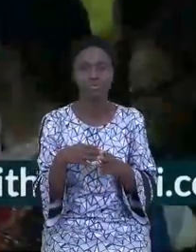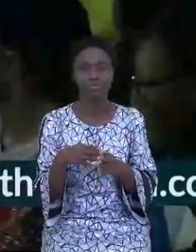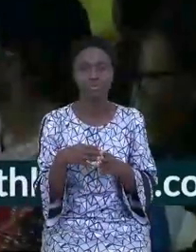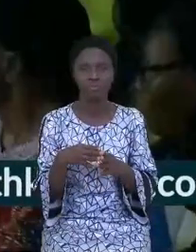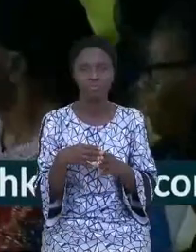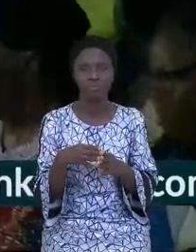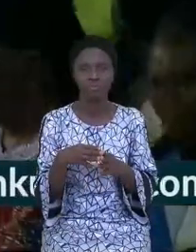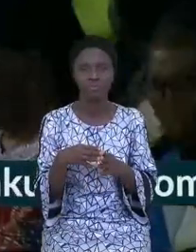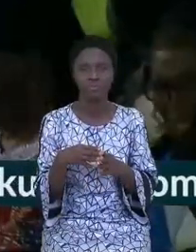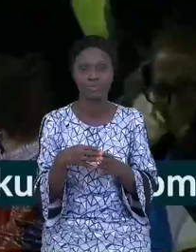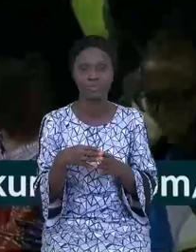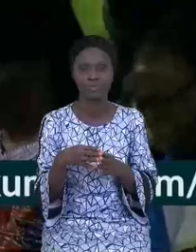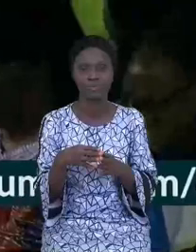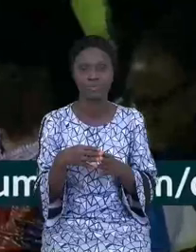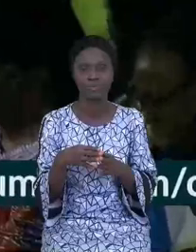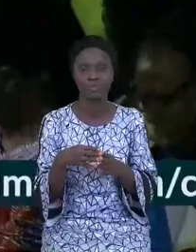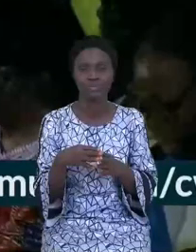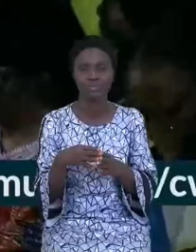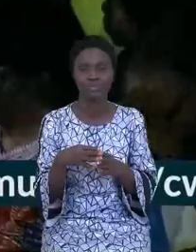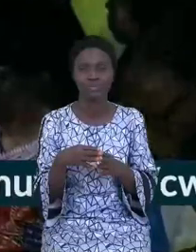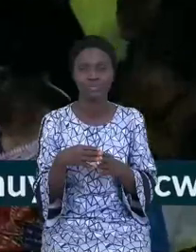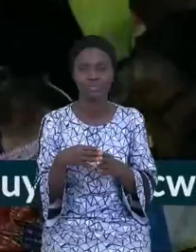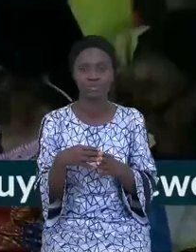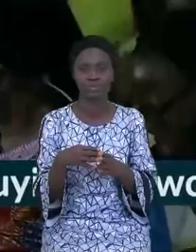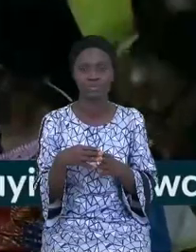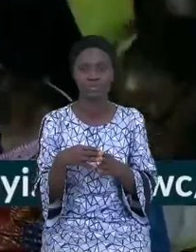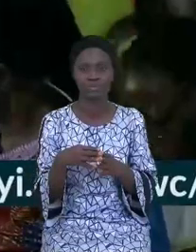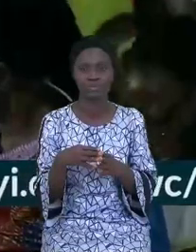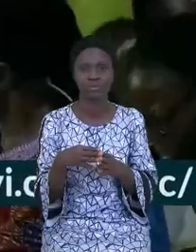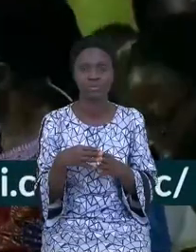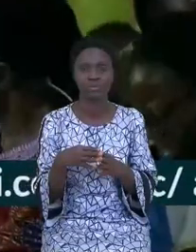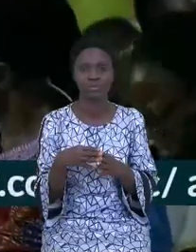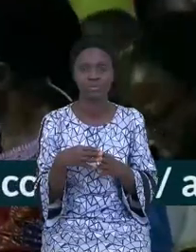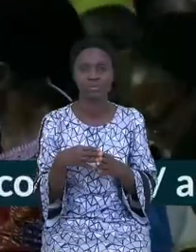à la fin de la croisade.